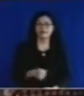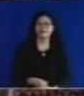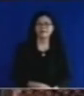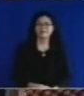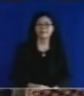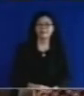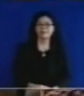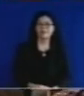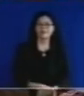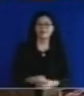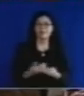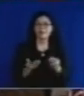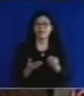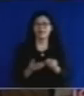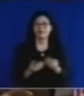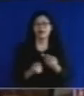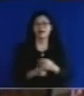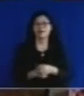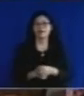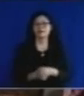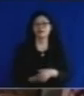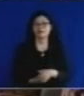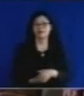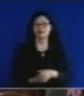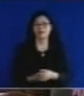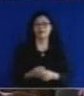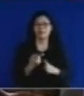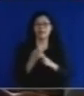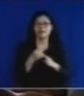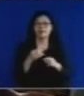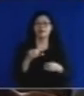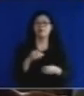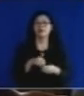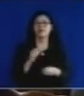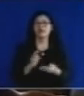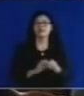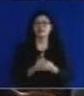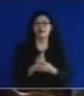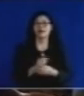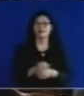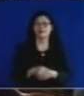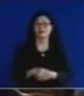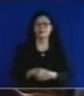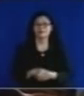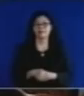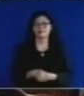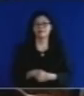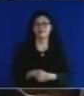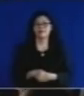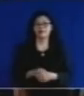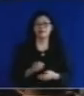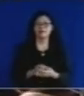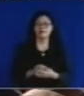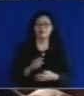menyimak, berikan tanggapan untuk pernyataan dari pasangan calon nomor urut 2. Waktu Anda 90